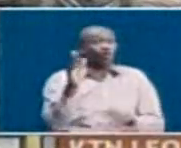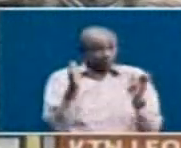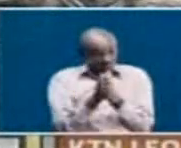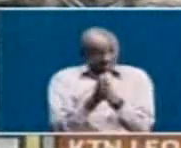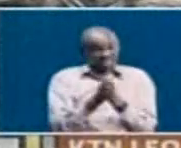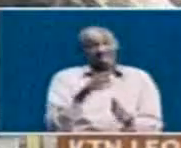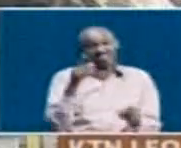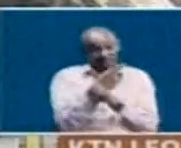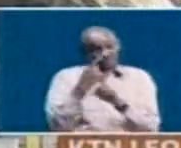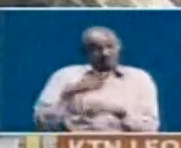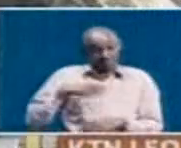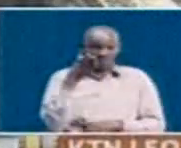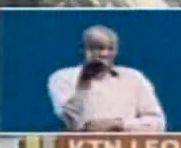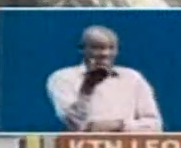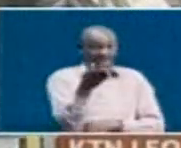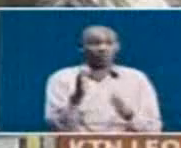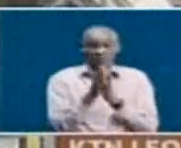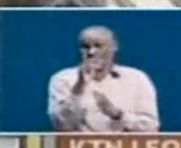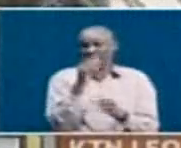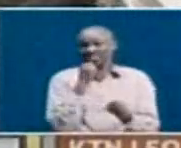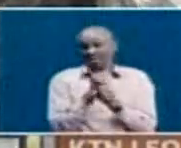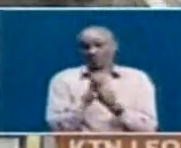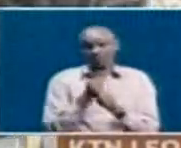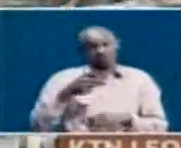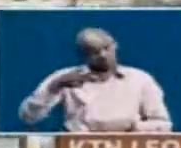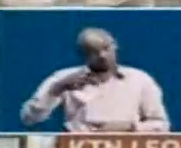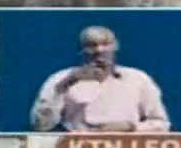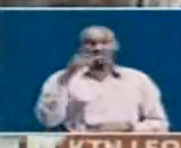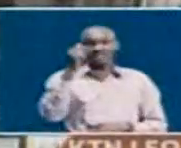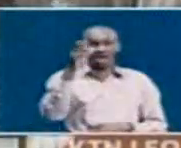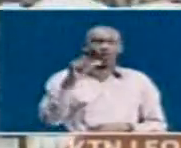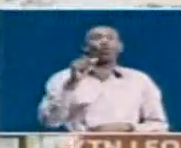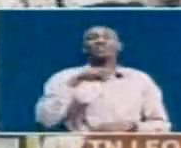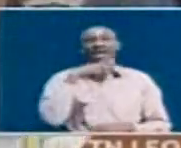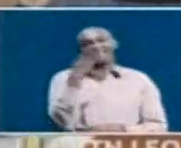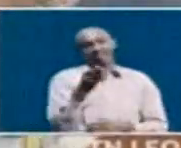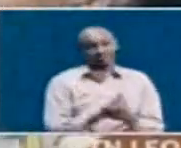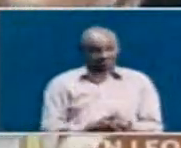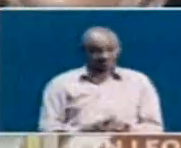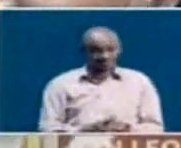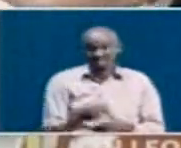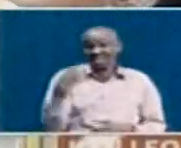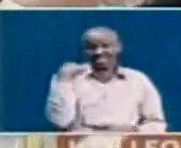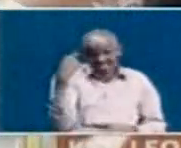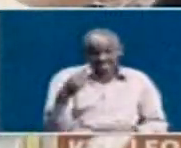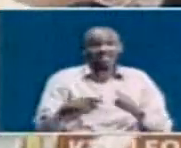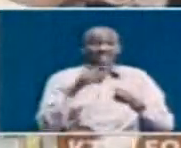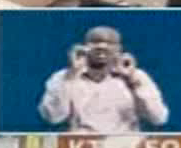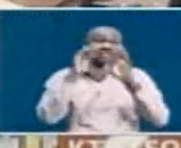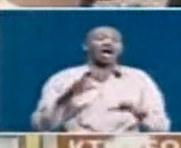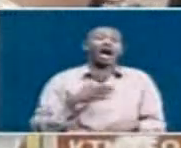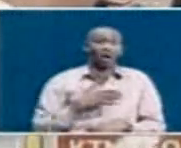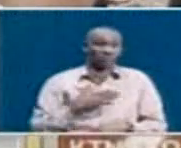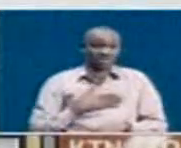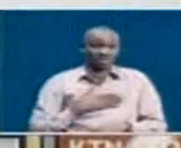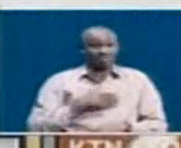raia ikiwemo mwalimu mmoja na mfanyakazi mmoja wa kampuni ya mafuta ya Talo waliuawa. Na juzi waliuawa tena mwalimu wetu juu